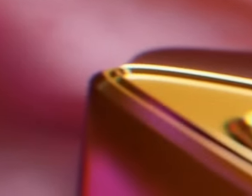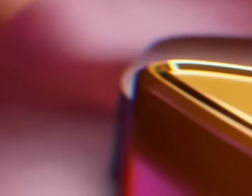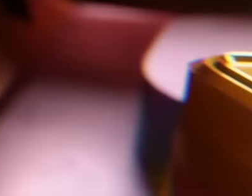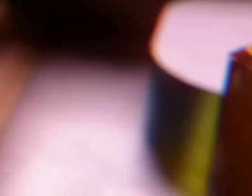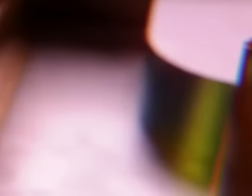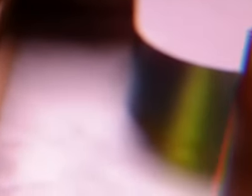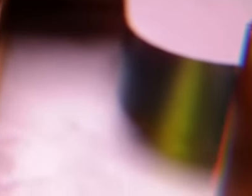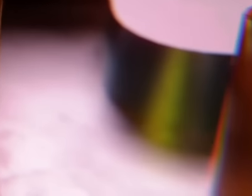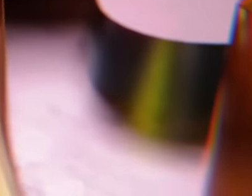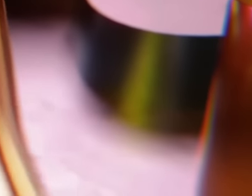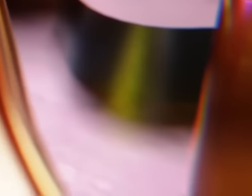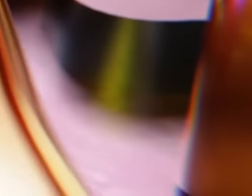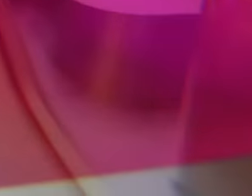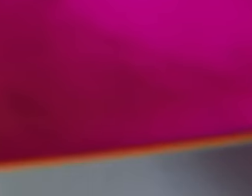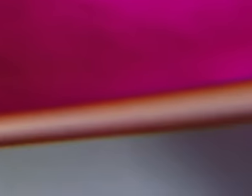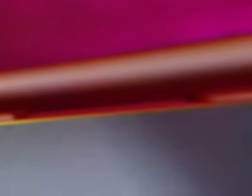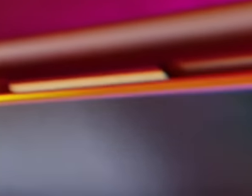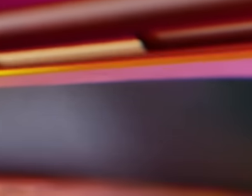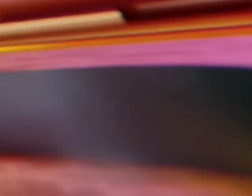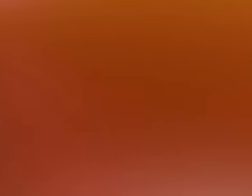رب